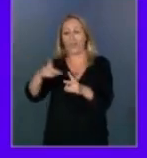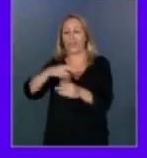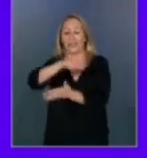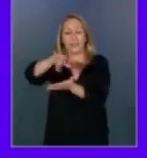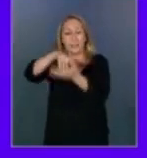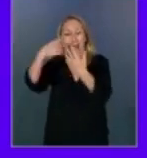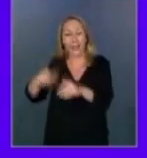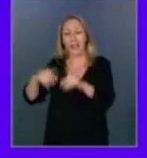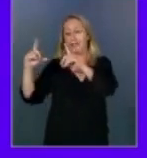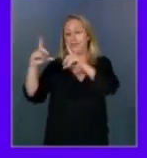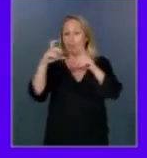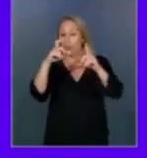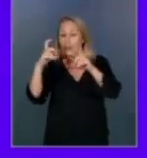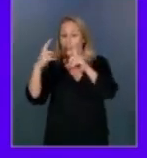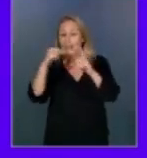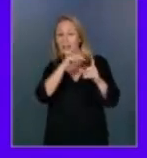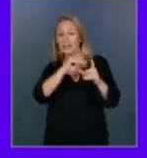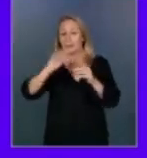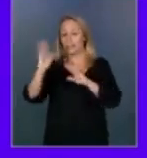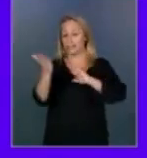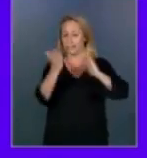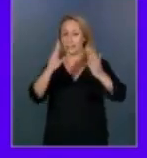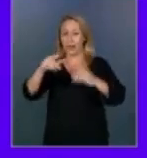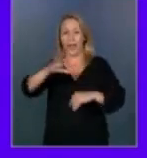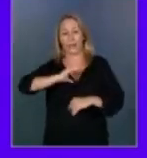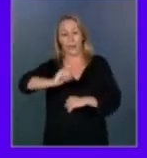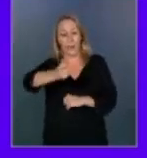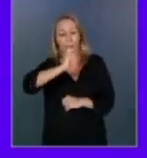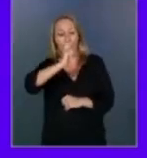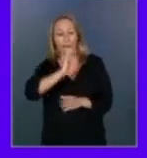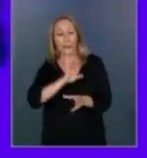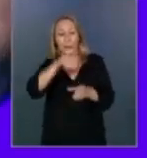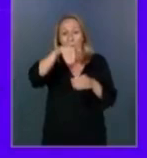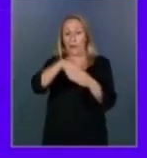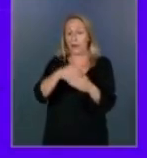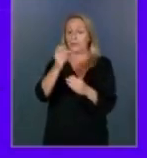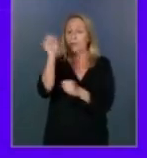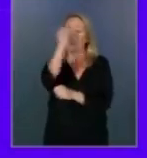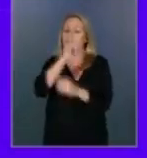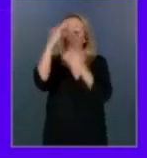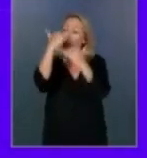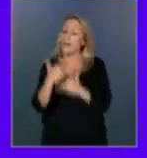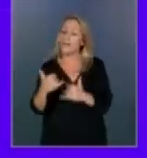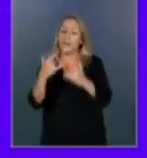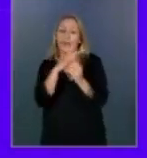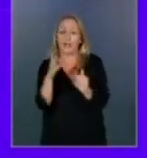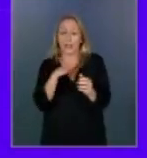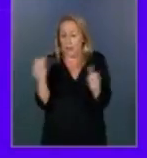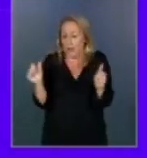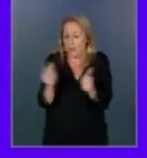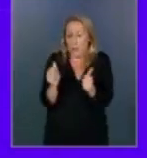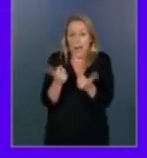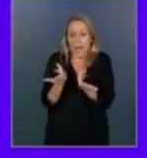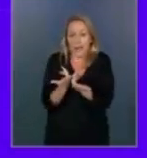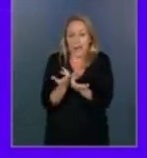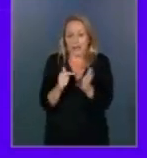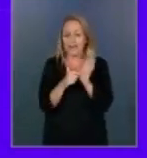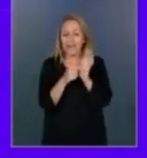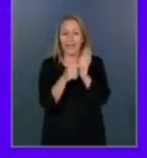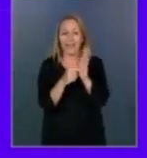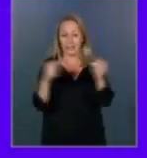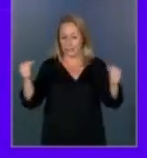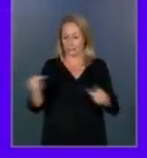τις φωτογραφίες, την παρουσία πολιτικών σε συναυλίες, σε εκδηλώσεις με συνωστισμό, τότε αυτό τι μήνυμα είναι?